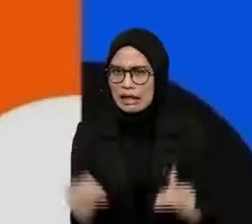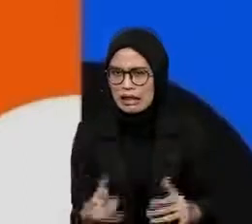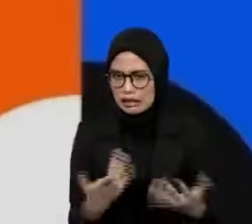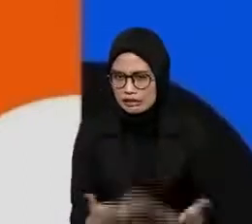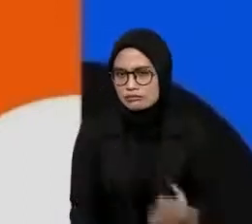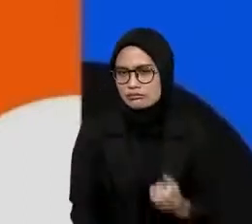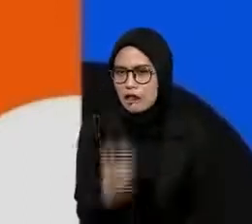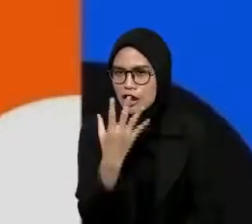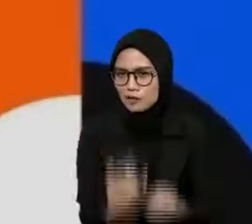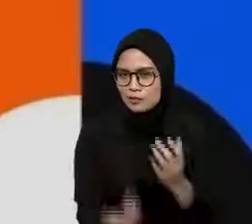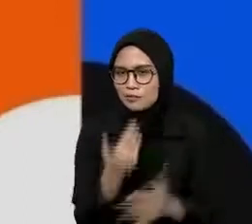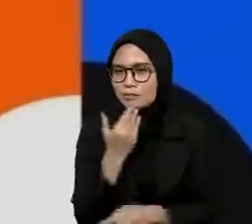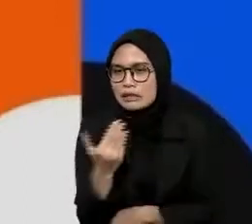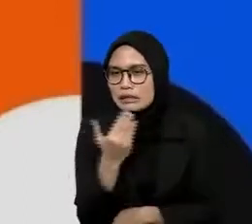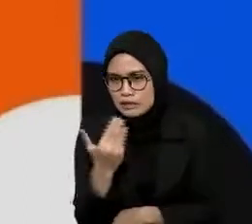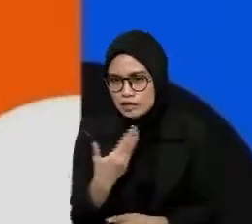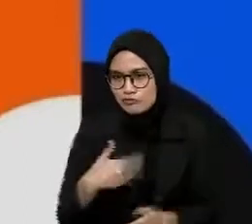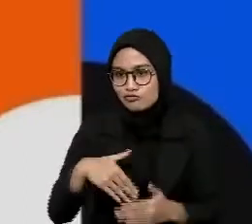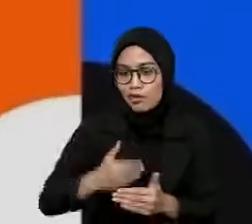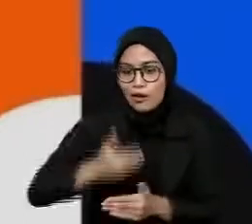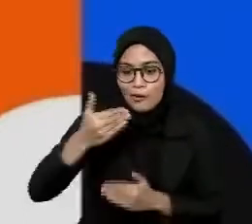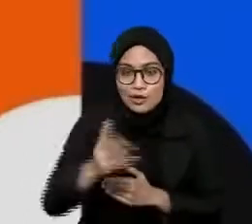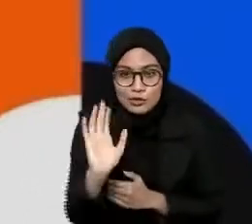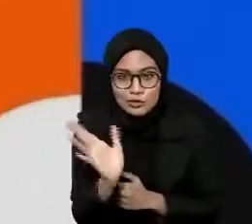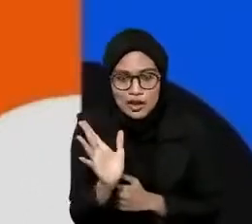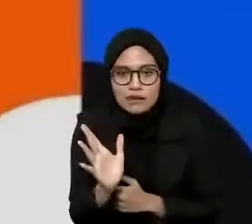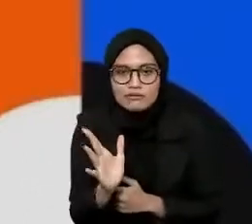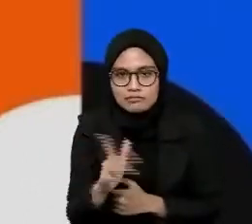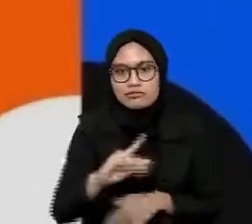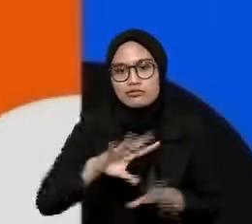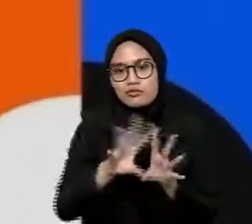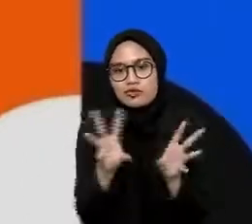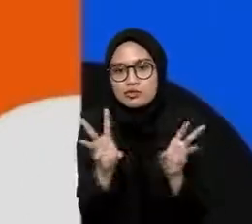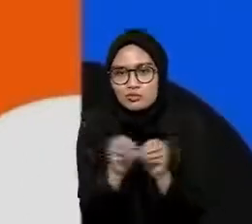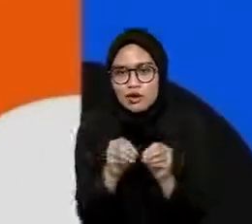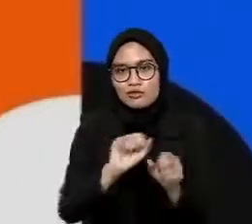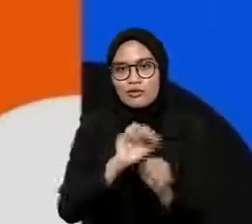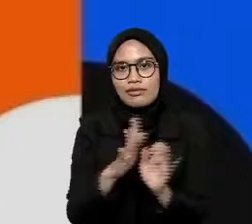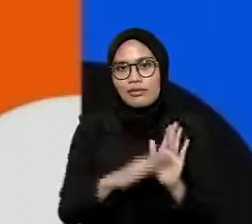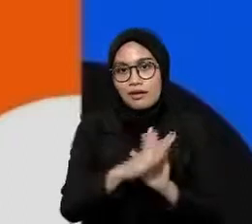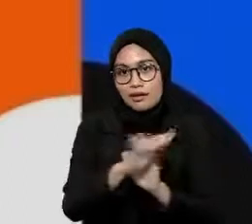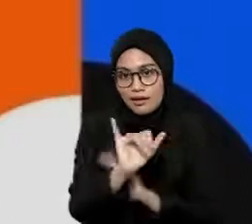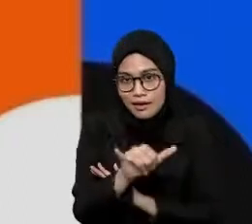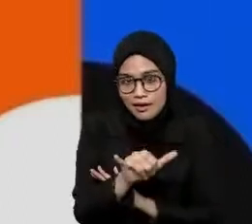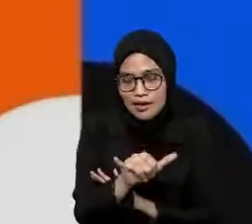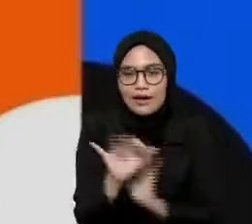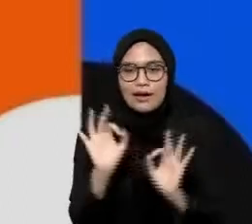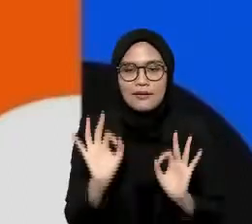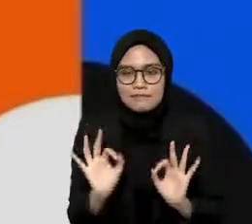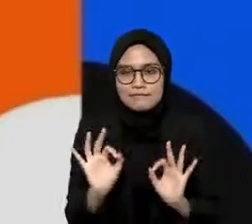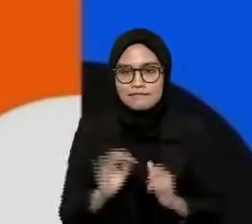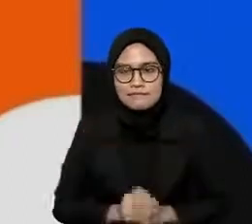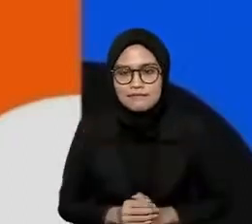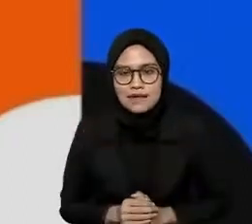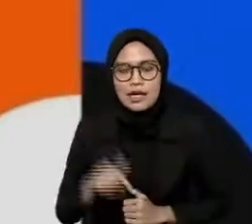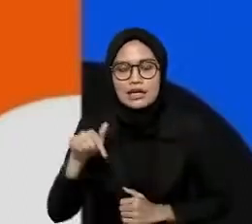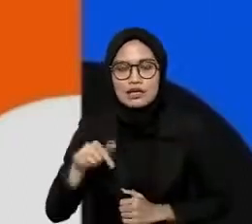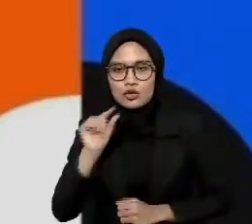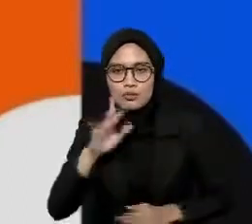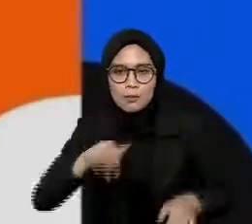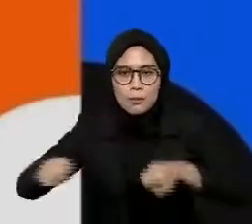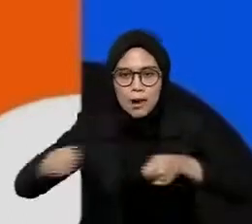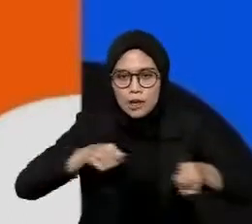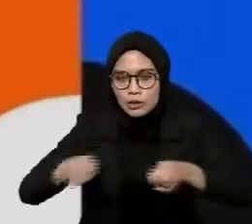kecenderungan kenaikan mobilitas masyarakat untuk berbagai kepentingan. Untuk menemukan sejauh mana animo masyarakat dalam